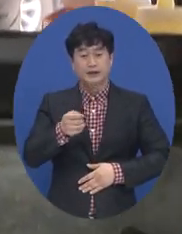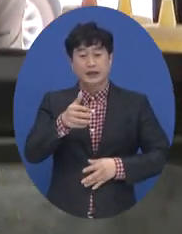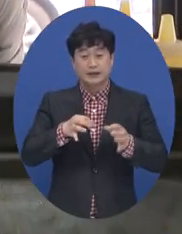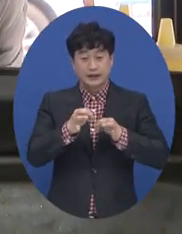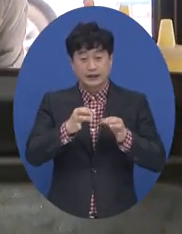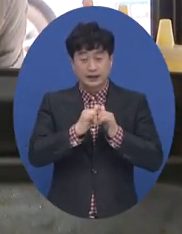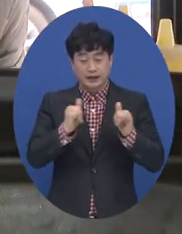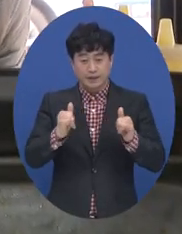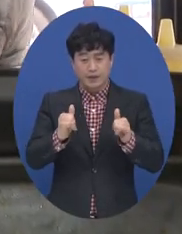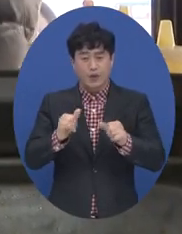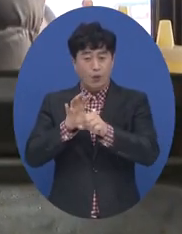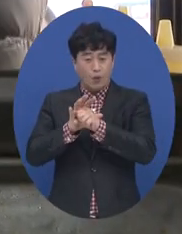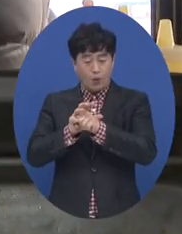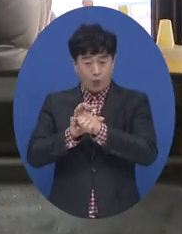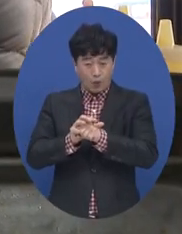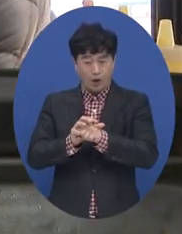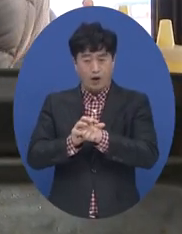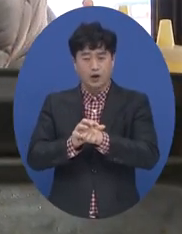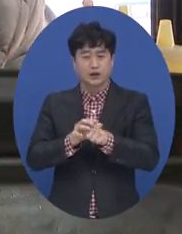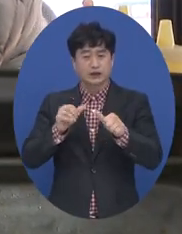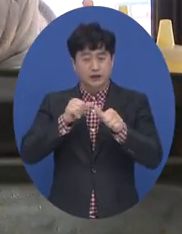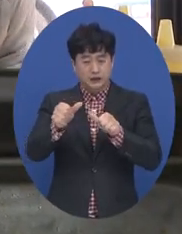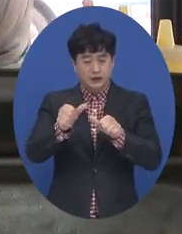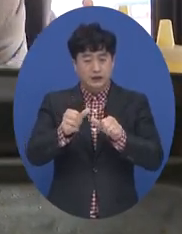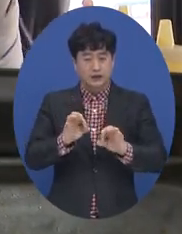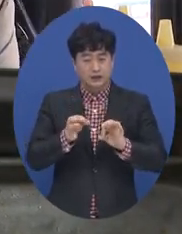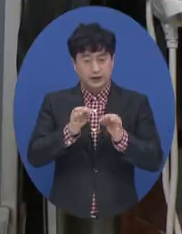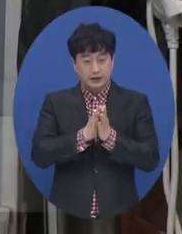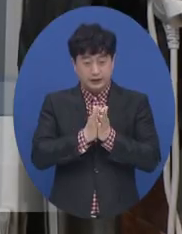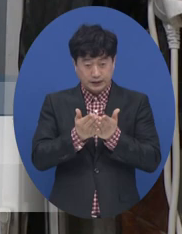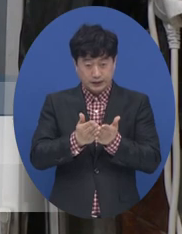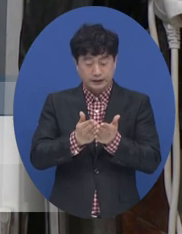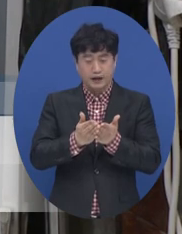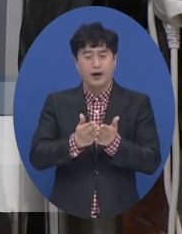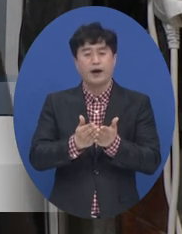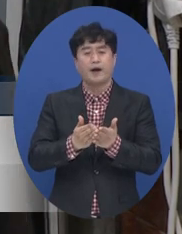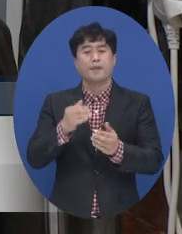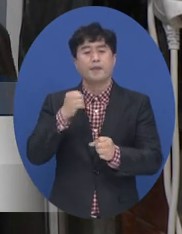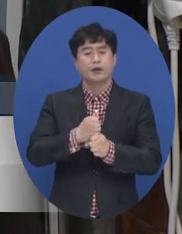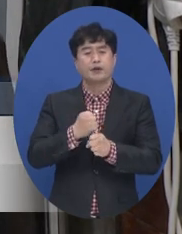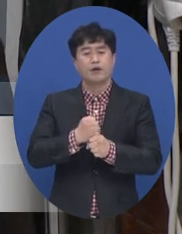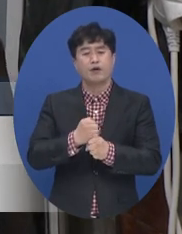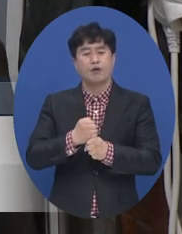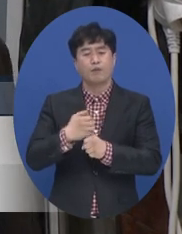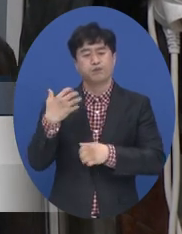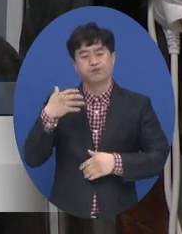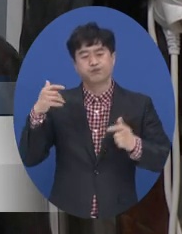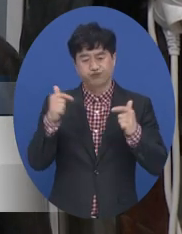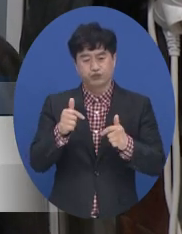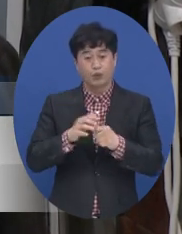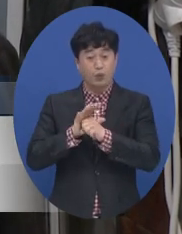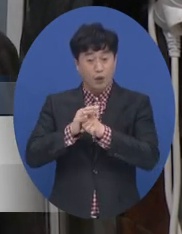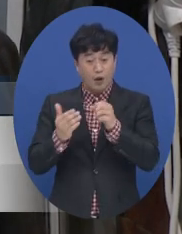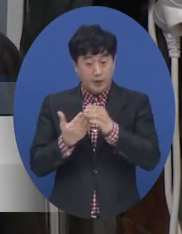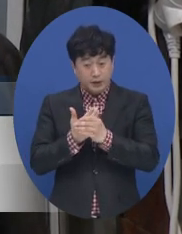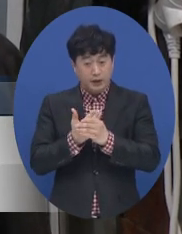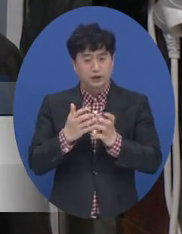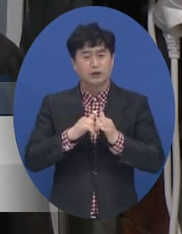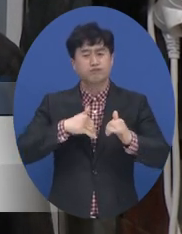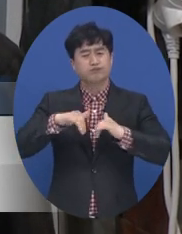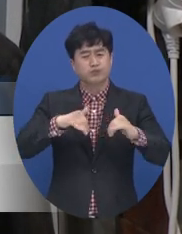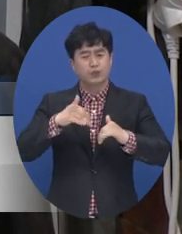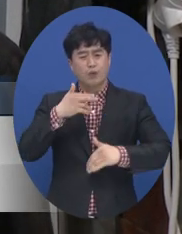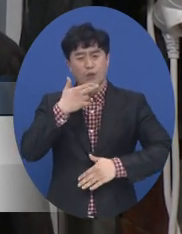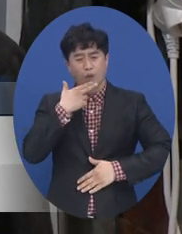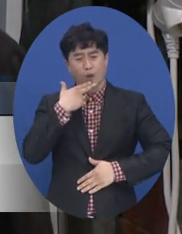코로나19 극복 통장을 개설하며 마음의 짐을 덜었습니다. 코로나가 생기면서 사람들이 그냥 왕래가